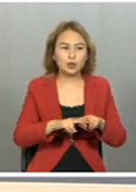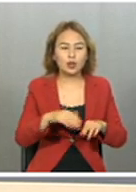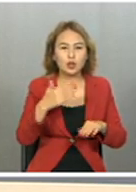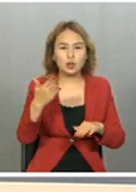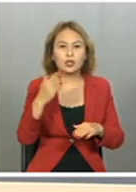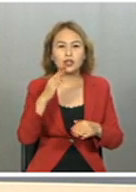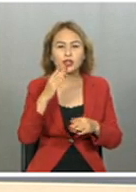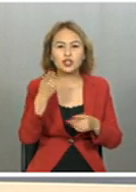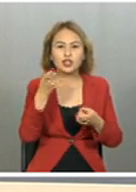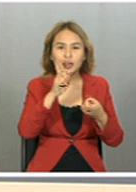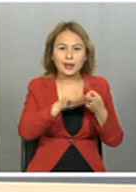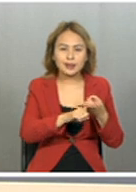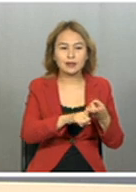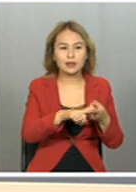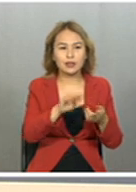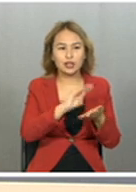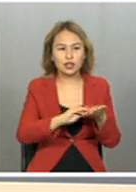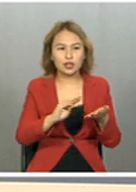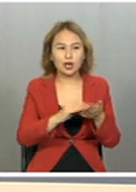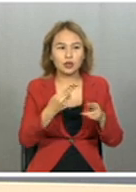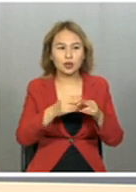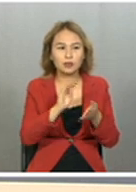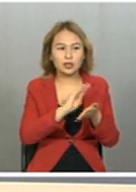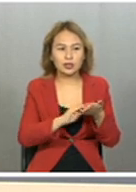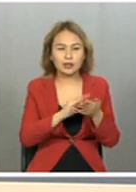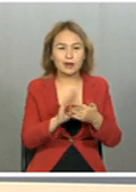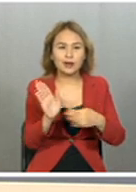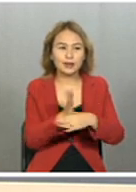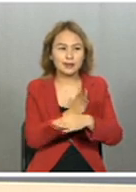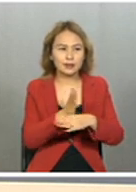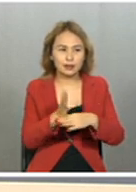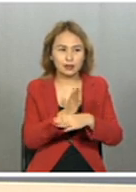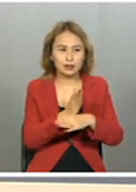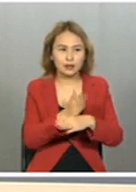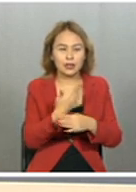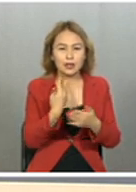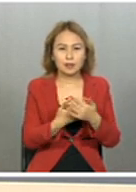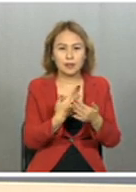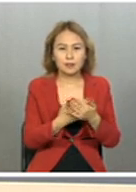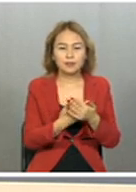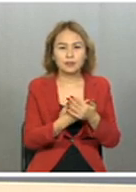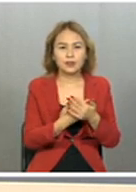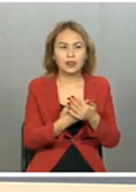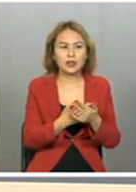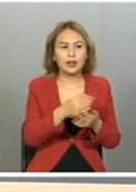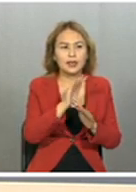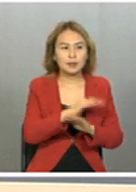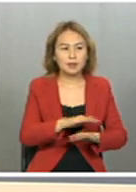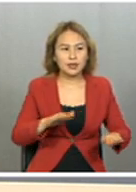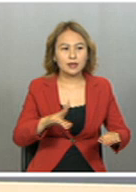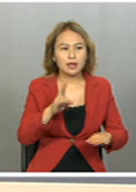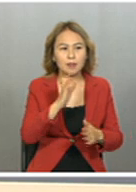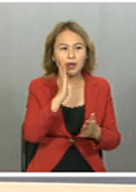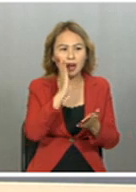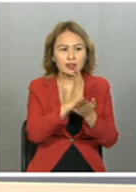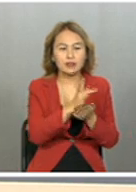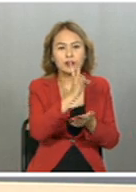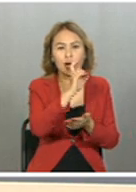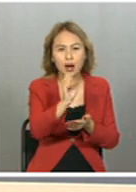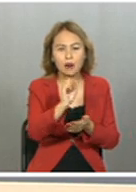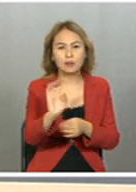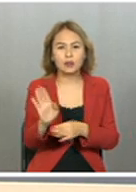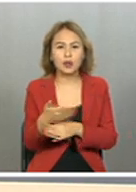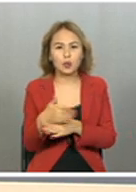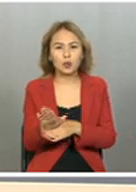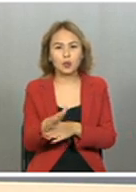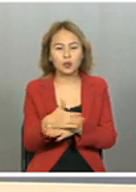речи, которая пишется со словами раздельно. Например, ребята направились на прогулку.